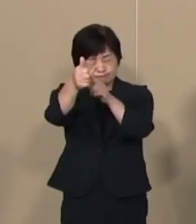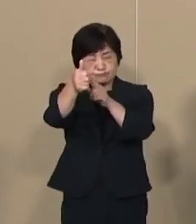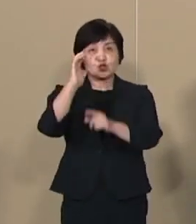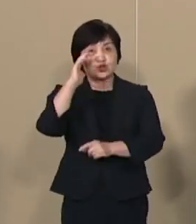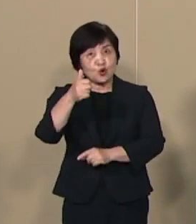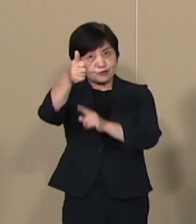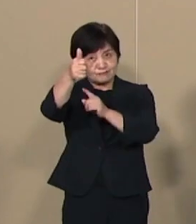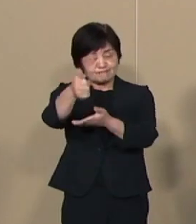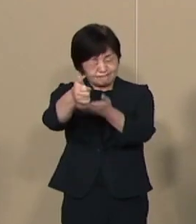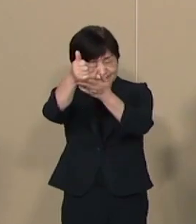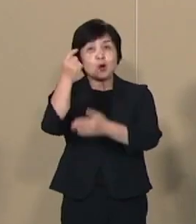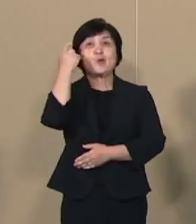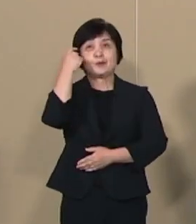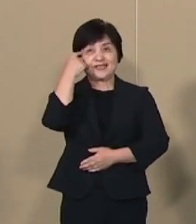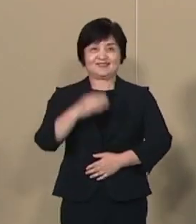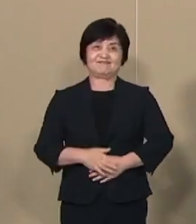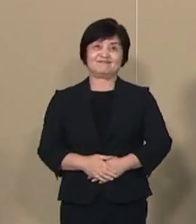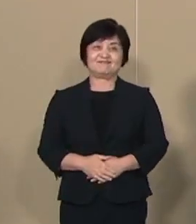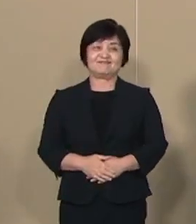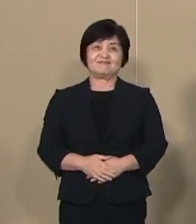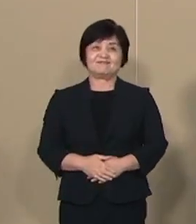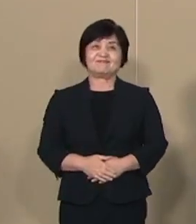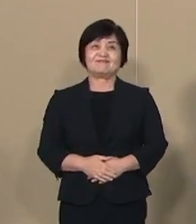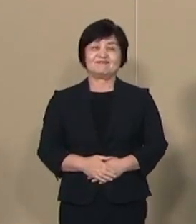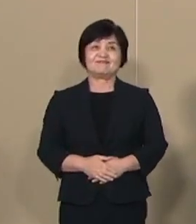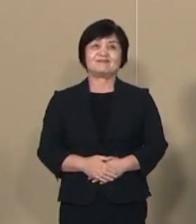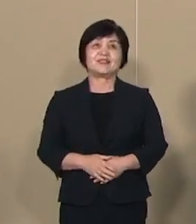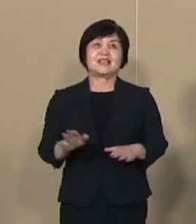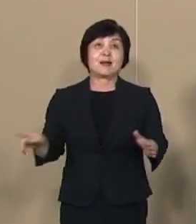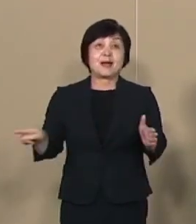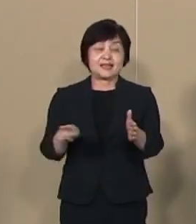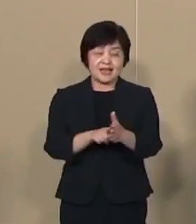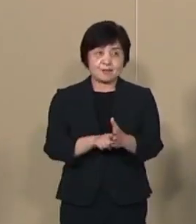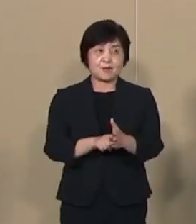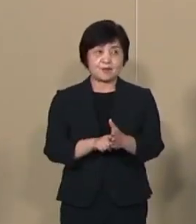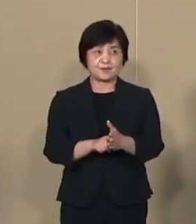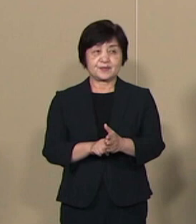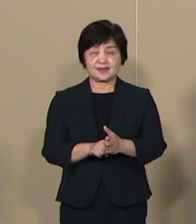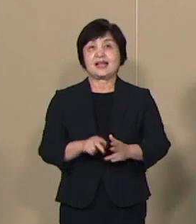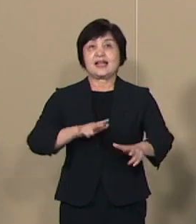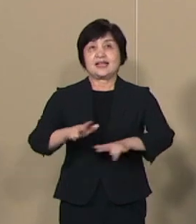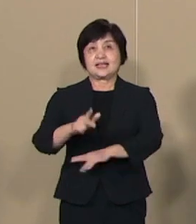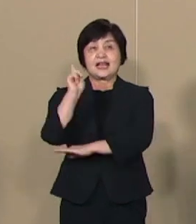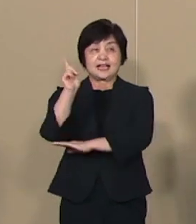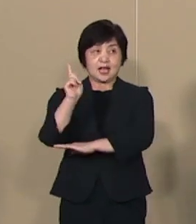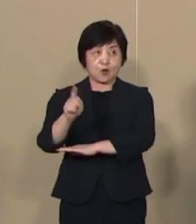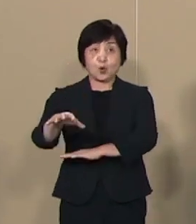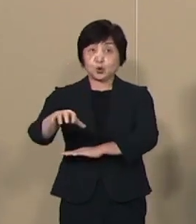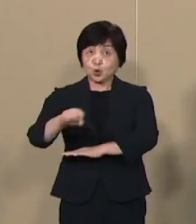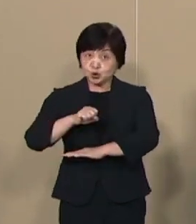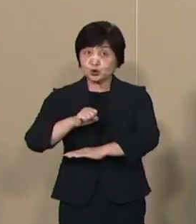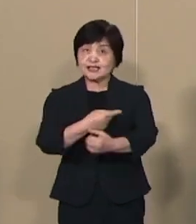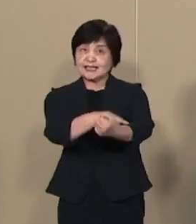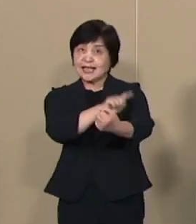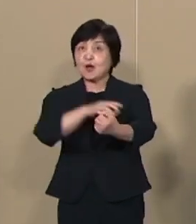とで今回もねんあの何でもかけてねあの政権を取るといっつっていうことをだ